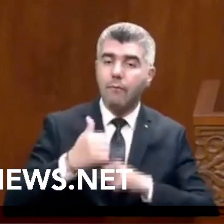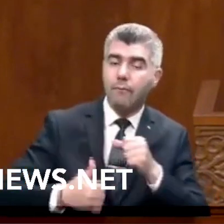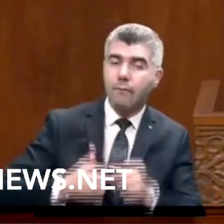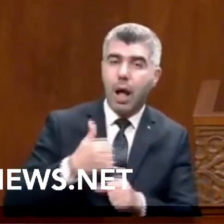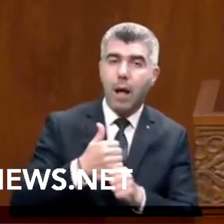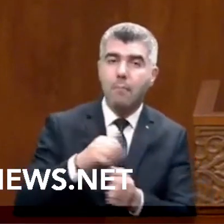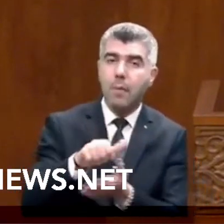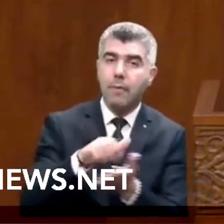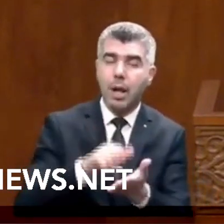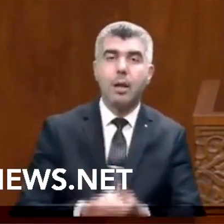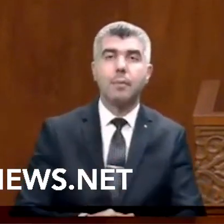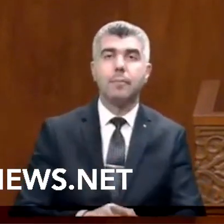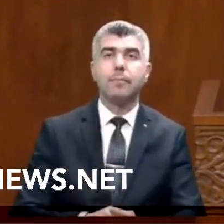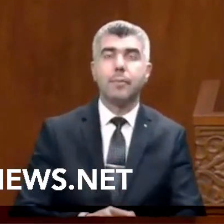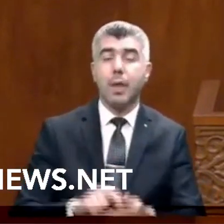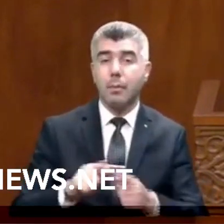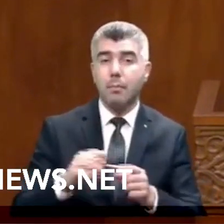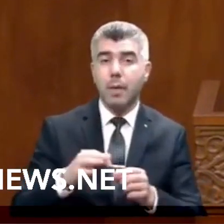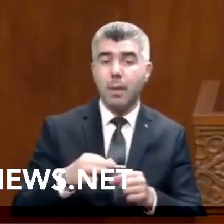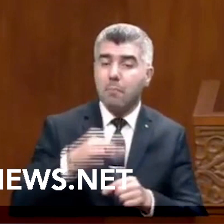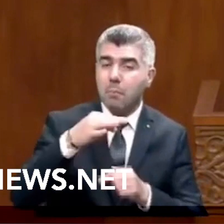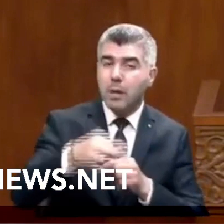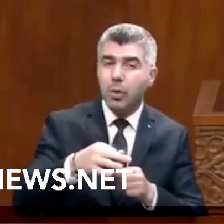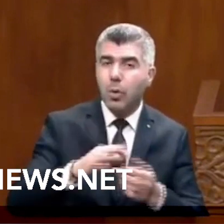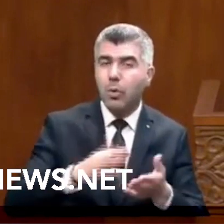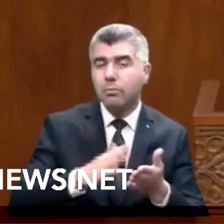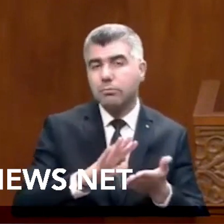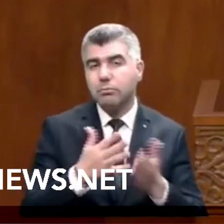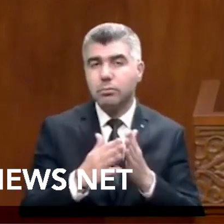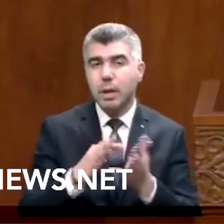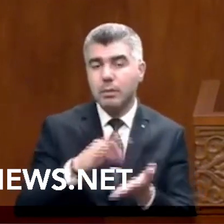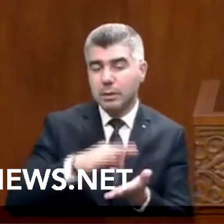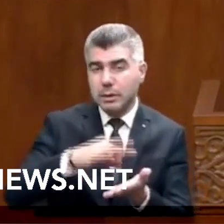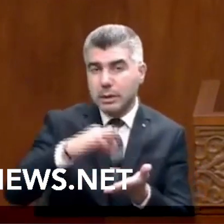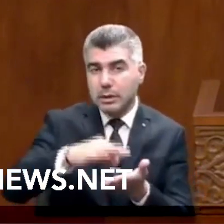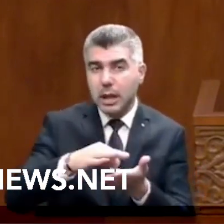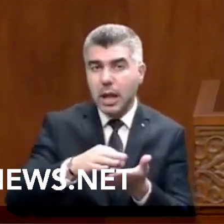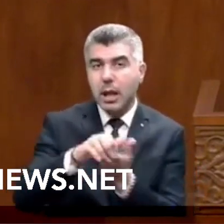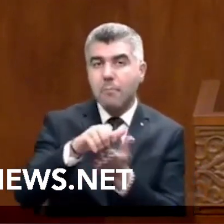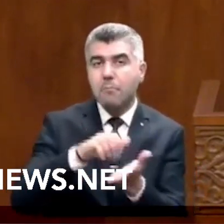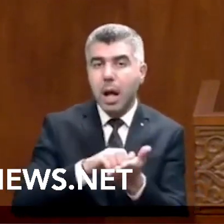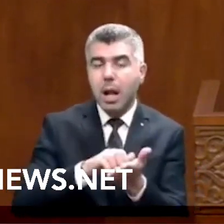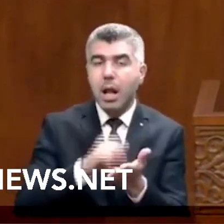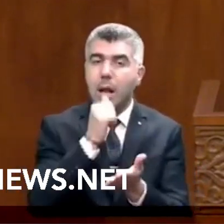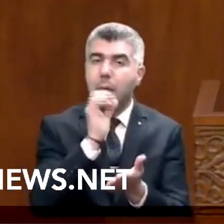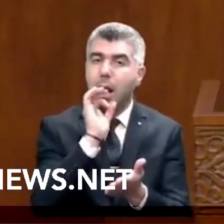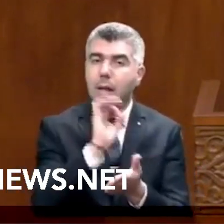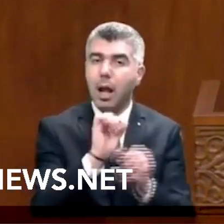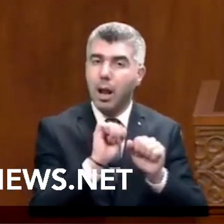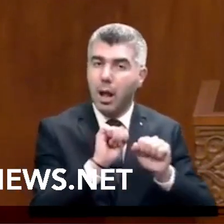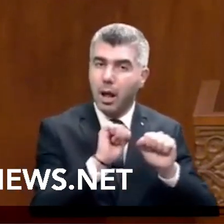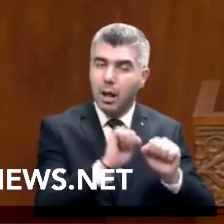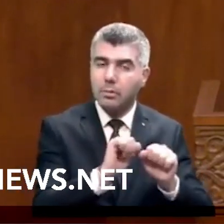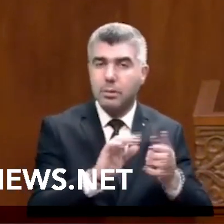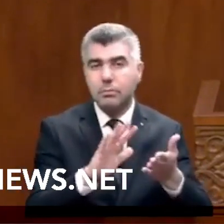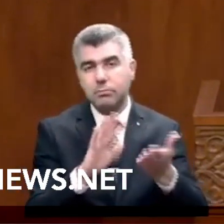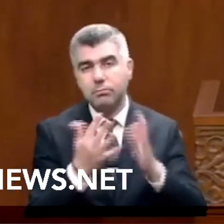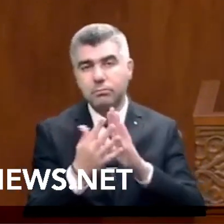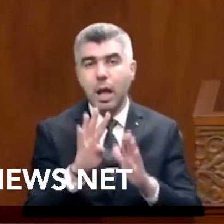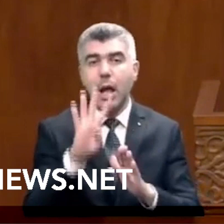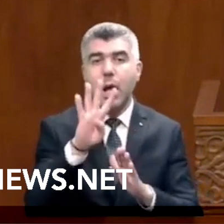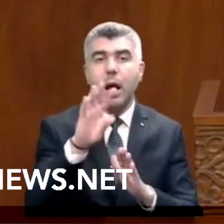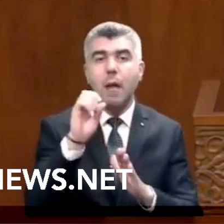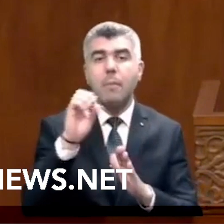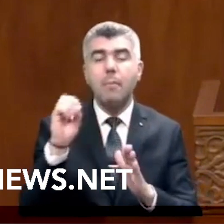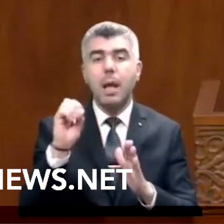السقي الكبير المساحه اللي هي يمكنها تسقى ولا فيها يعني المياه الامكانيه ديال السقي ماك تعدا 400